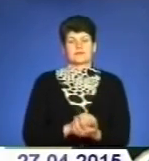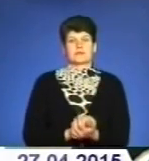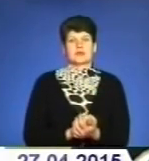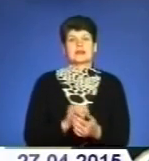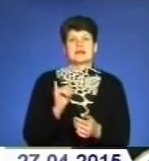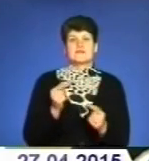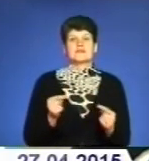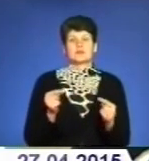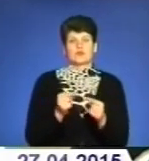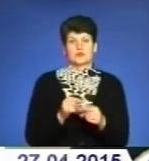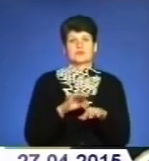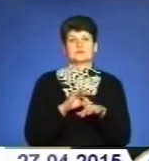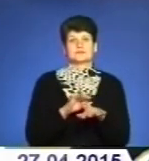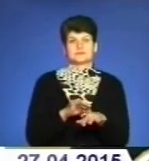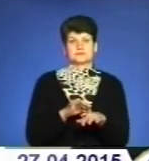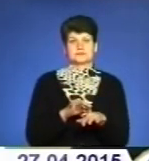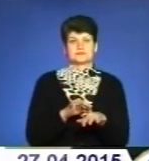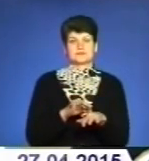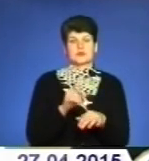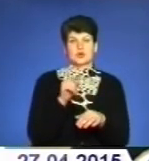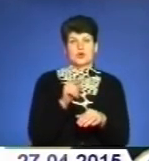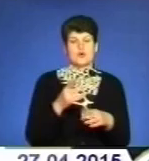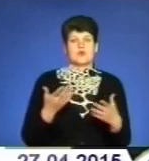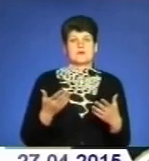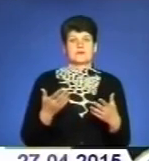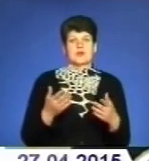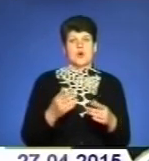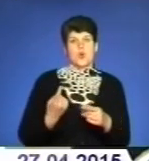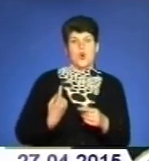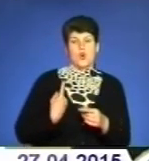відповідно, здійснюється його